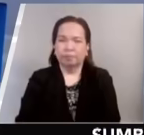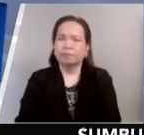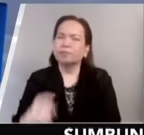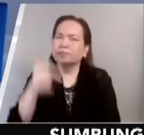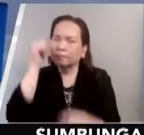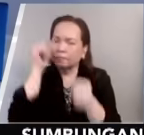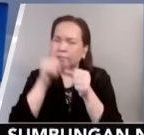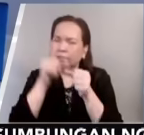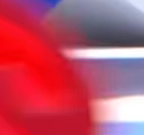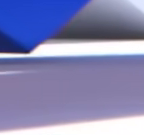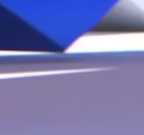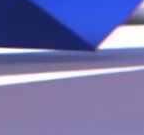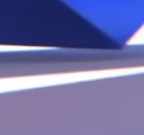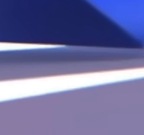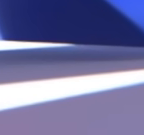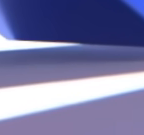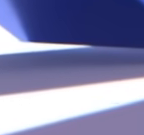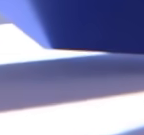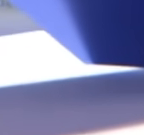niya ni Nico